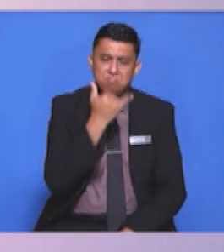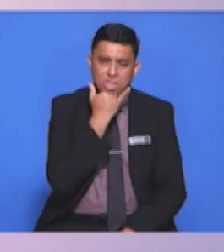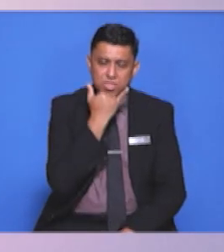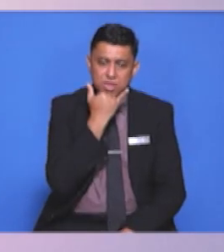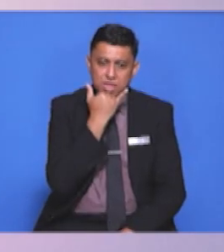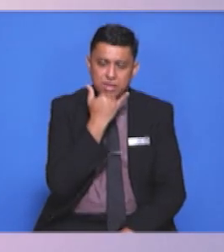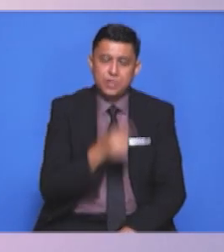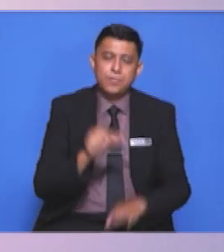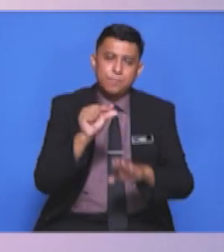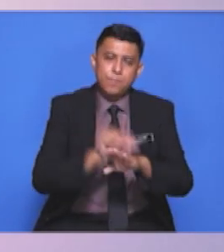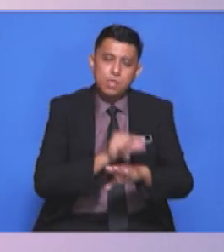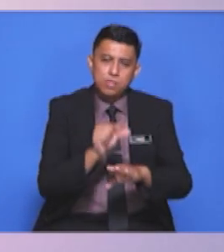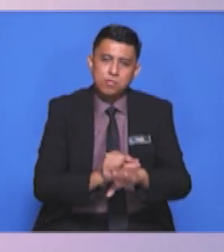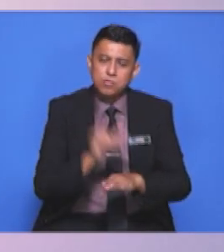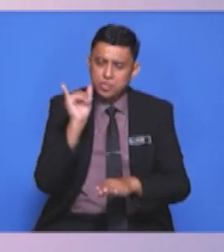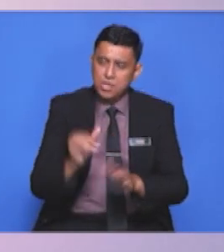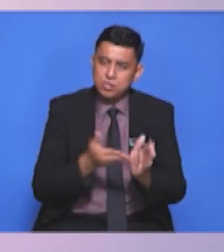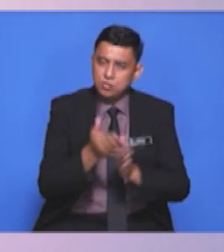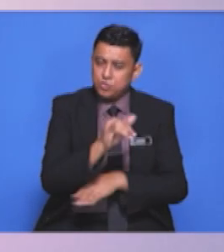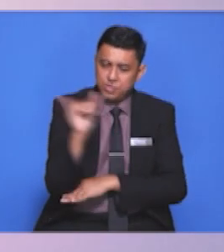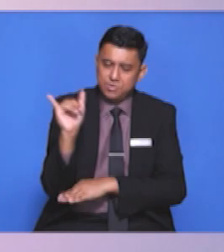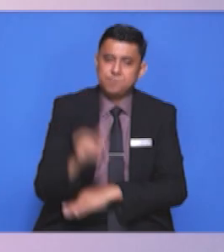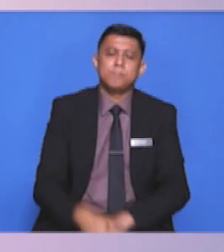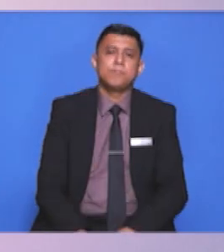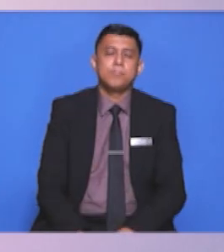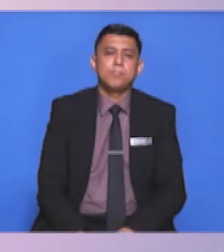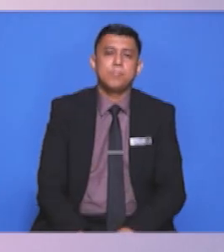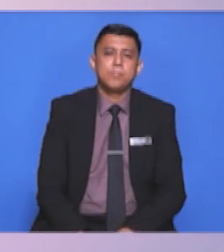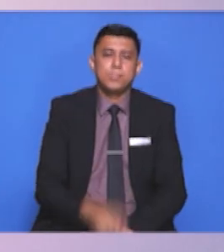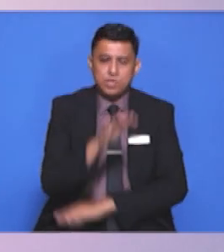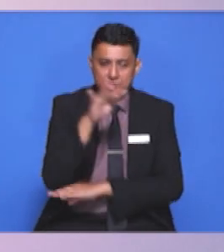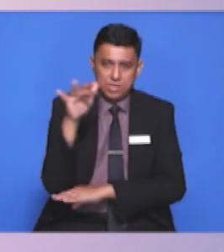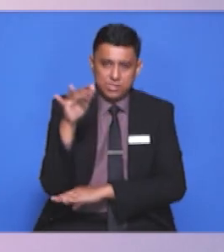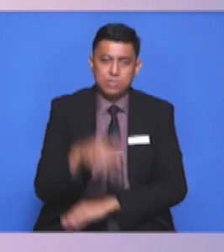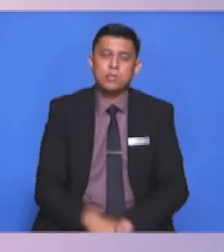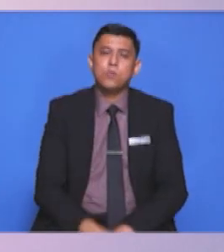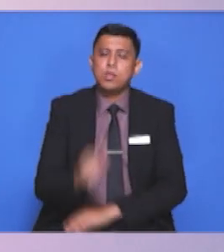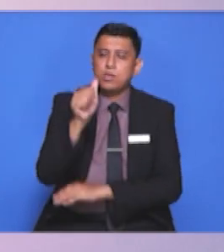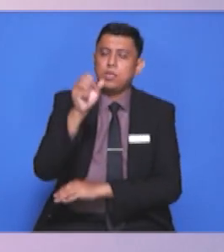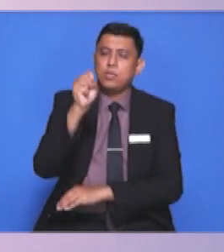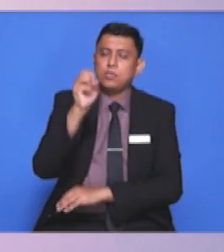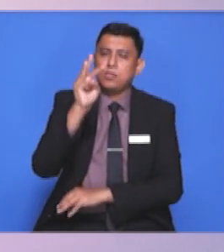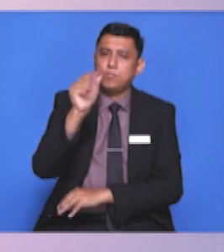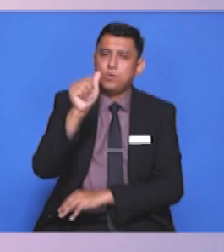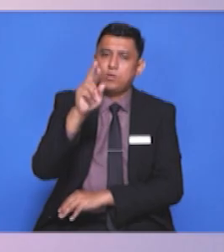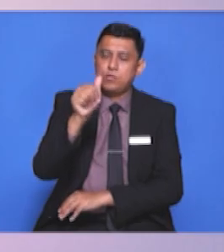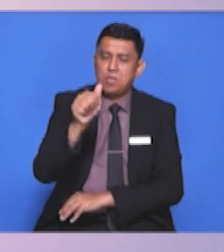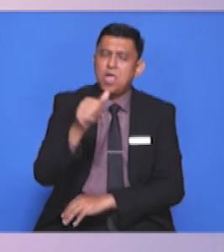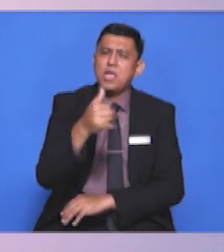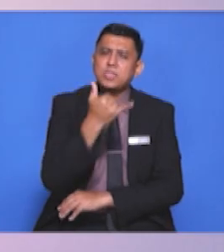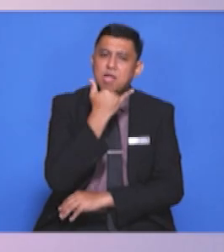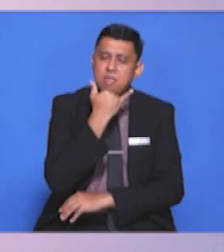penggunaan kata akronim yang seterusnya ejaan bagi perkataan Aswara ini